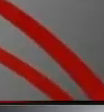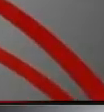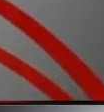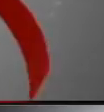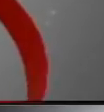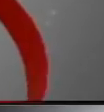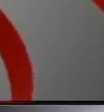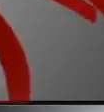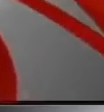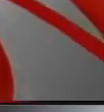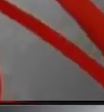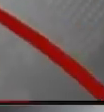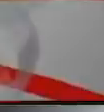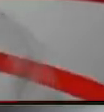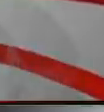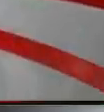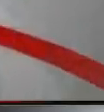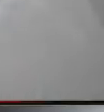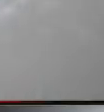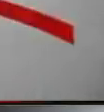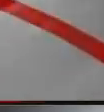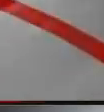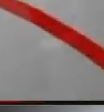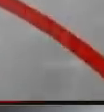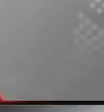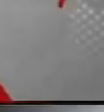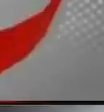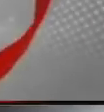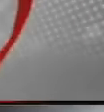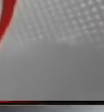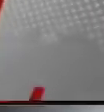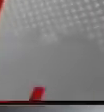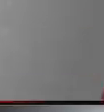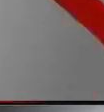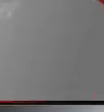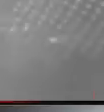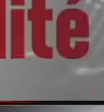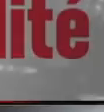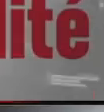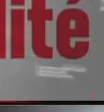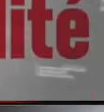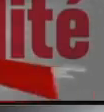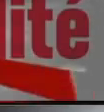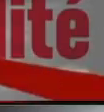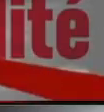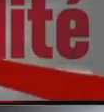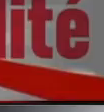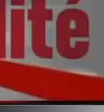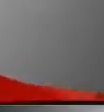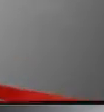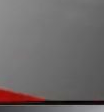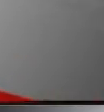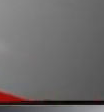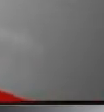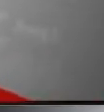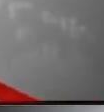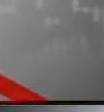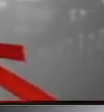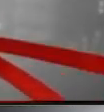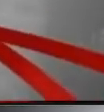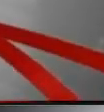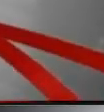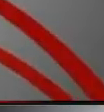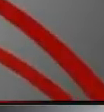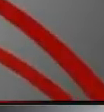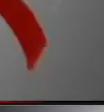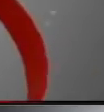Hey. Président est rentré à toute viande sous lui, même s'il n'est pas connecté, c'est vrai. Mais président est rentré à viande sous lui, monsieur. Gade. Ça,